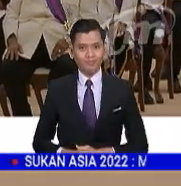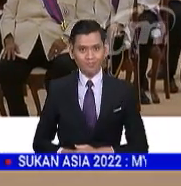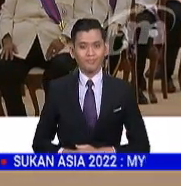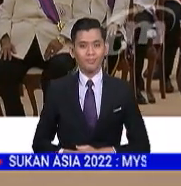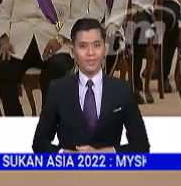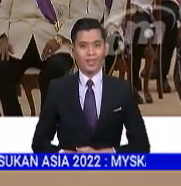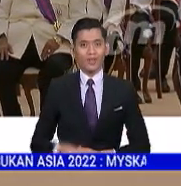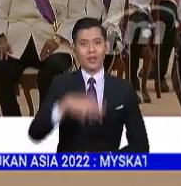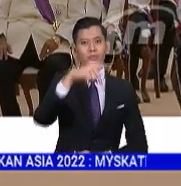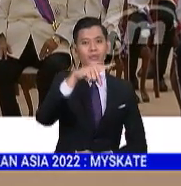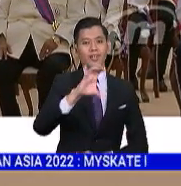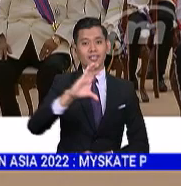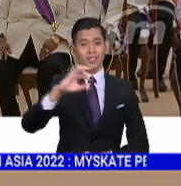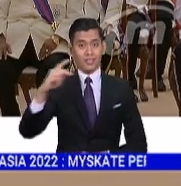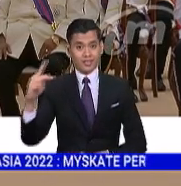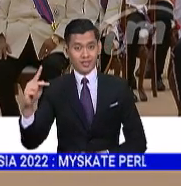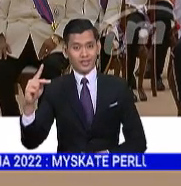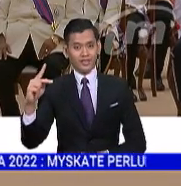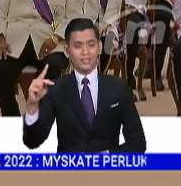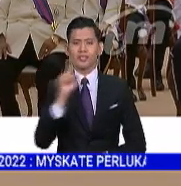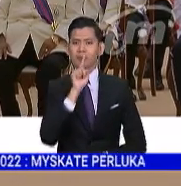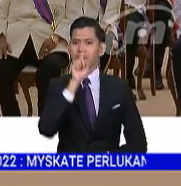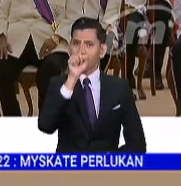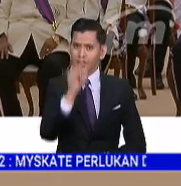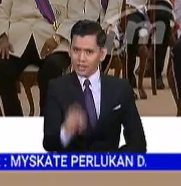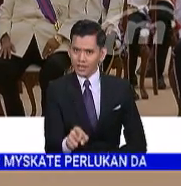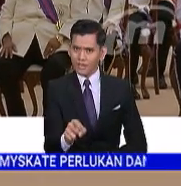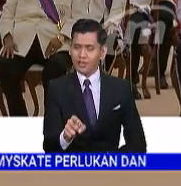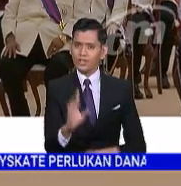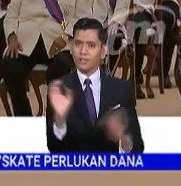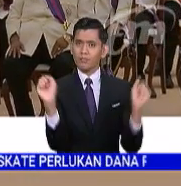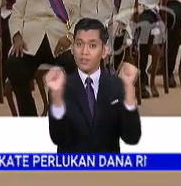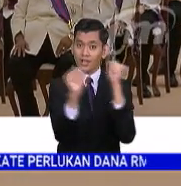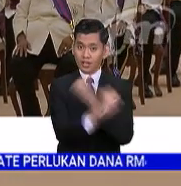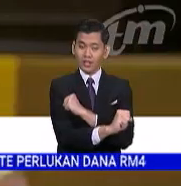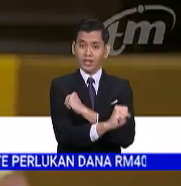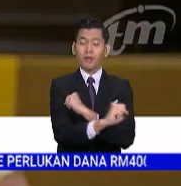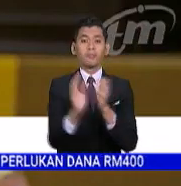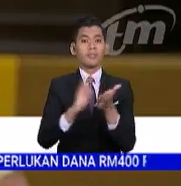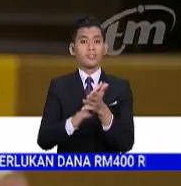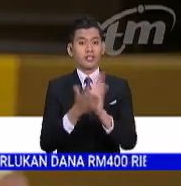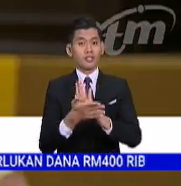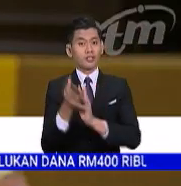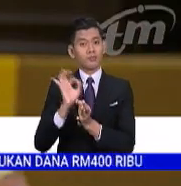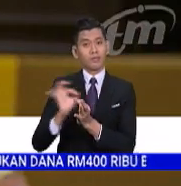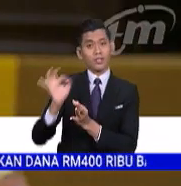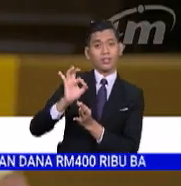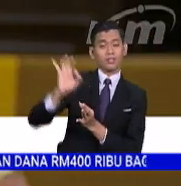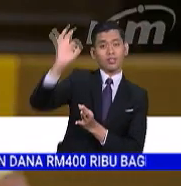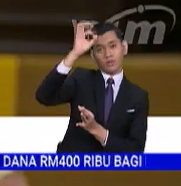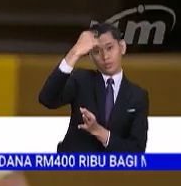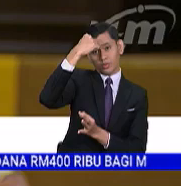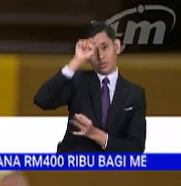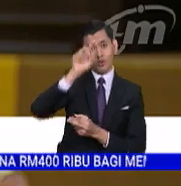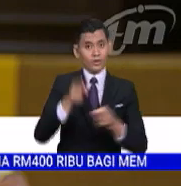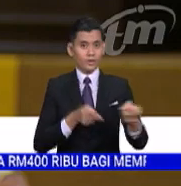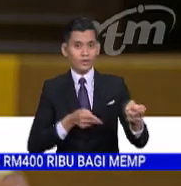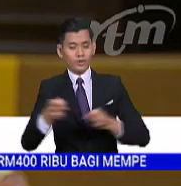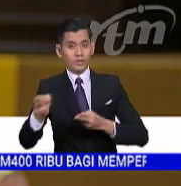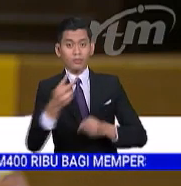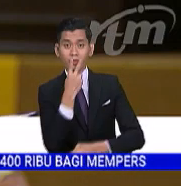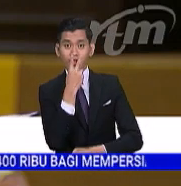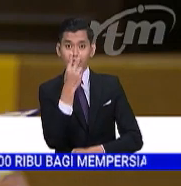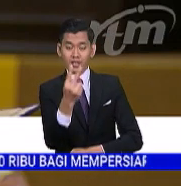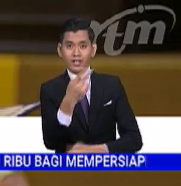PIK atau PICK merupakan game changer yang menjadi pemangkin kepada usaha pemulihan